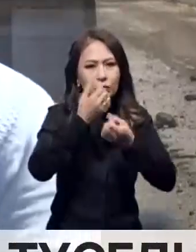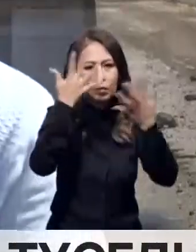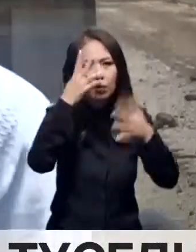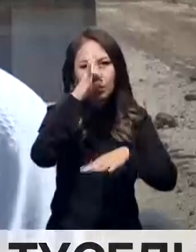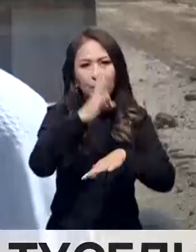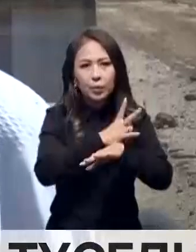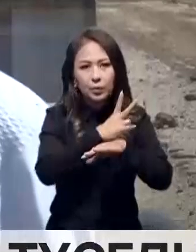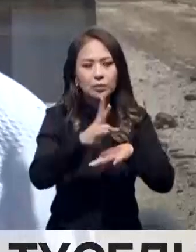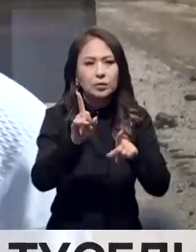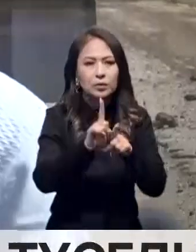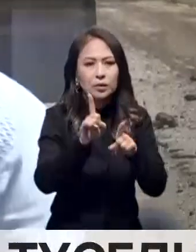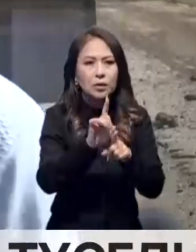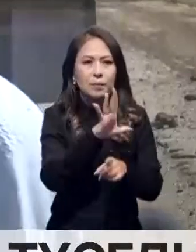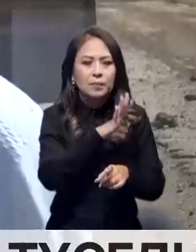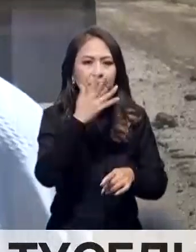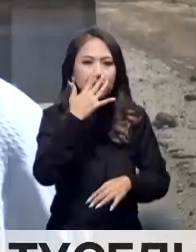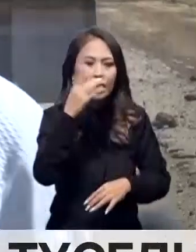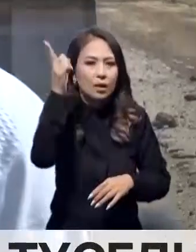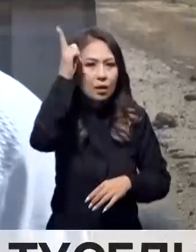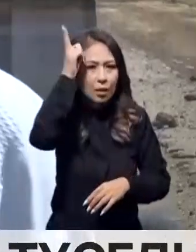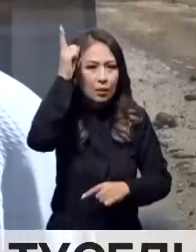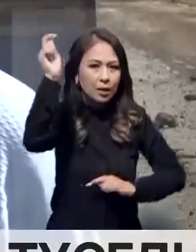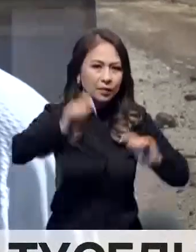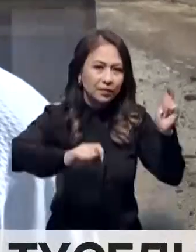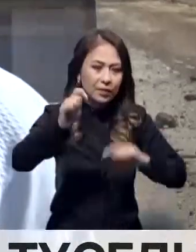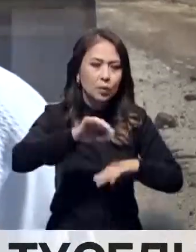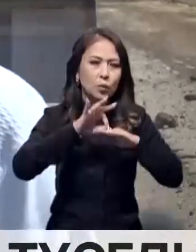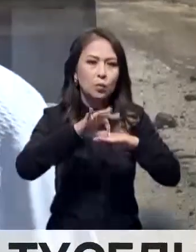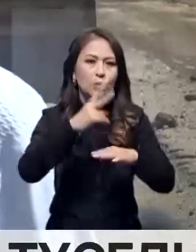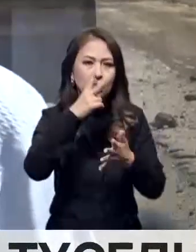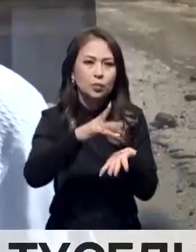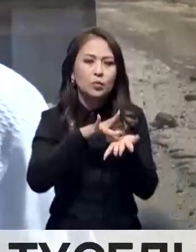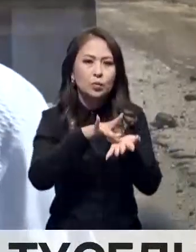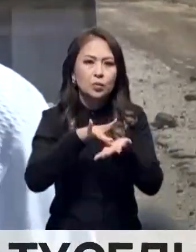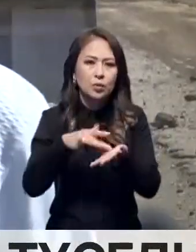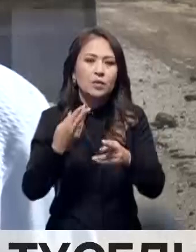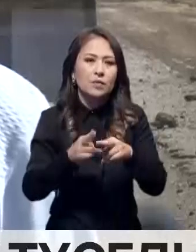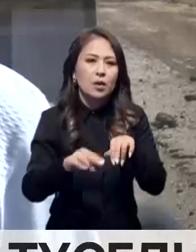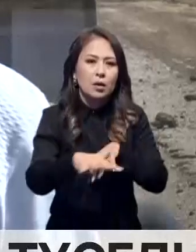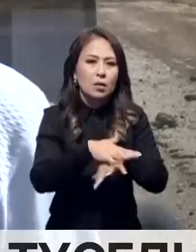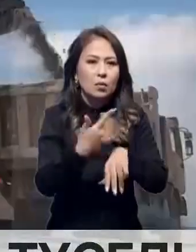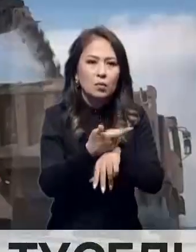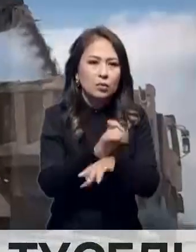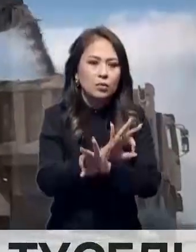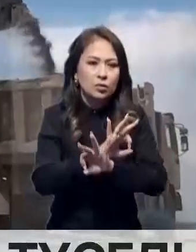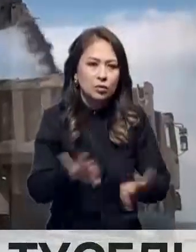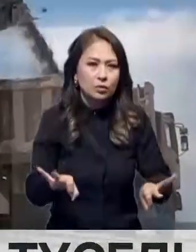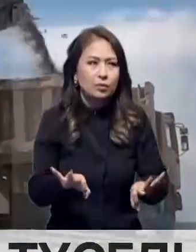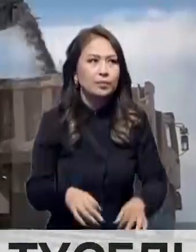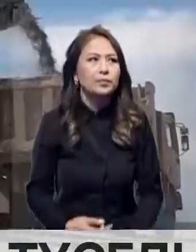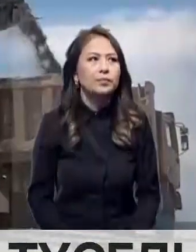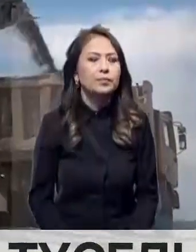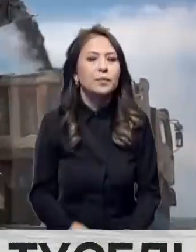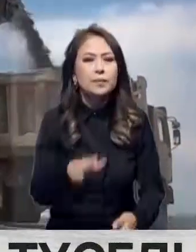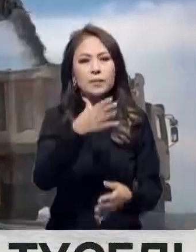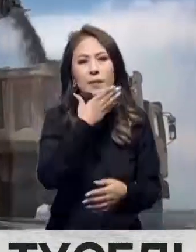мынау Ресейден, кейбір шетелден, Германиядан келген туристтарды да көрдік біз. Сондықтан бұл енді халыққа өте бір жақсы. Ағымдағы жылы